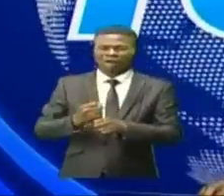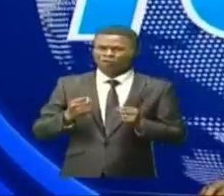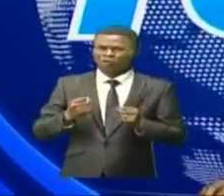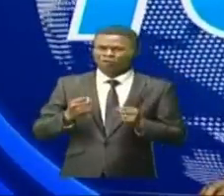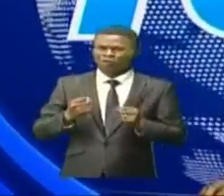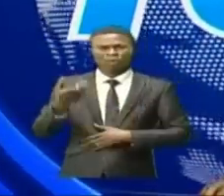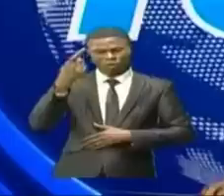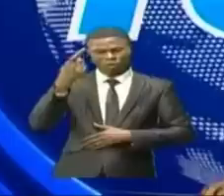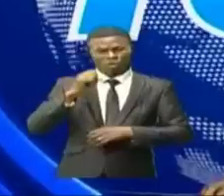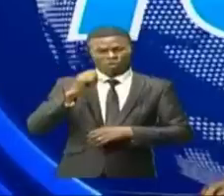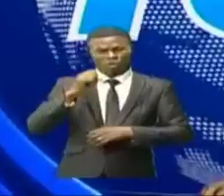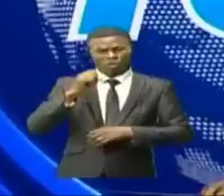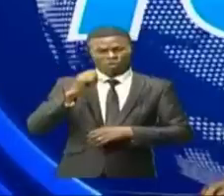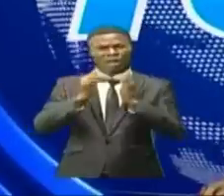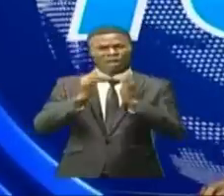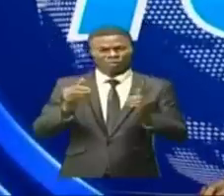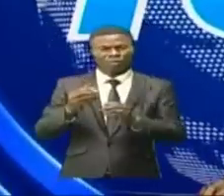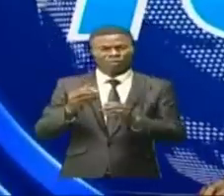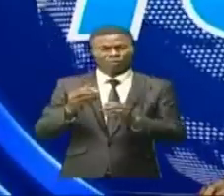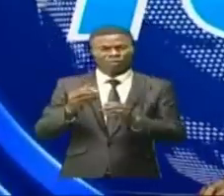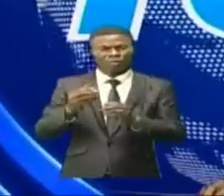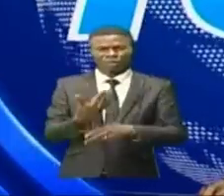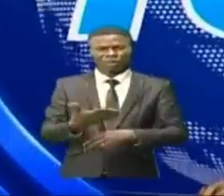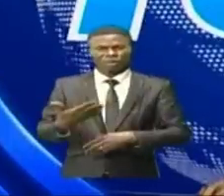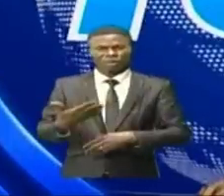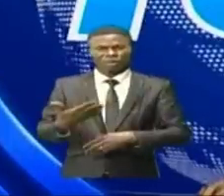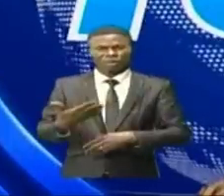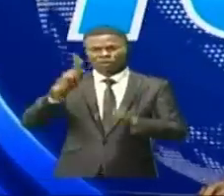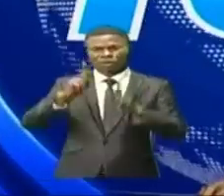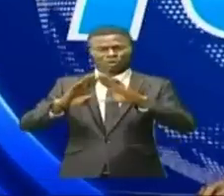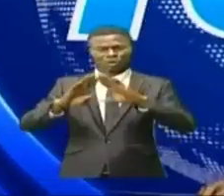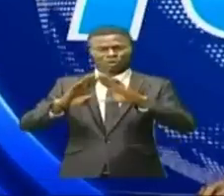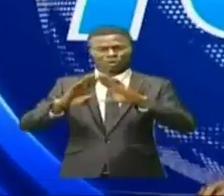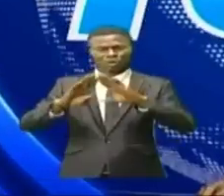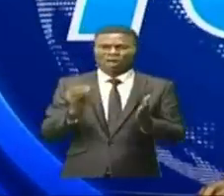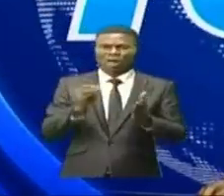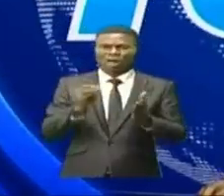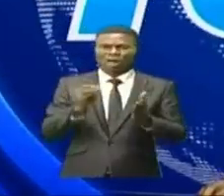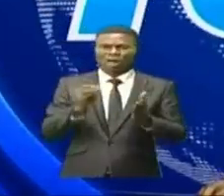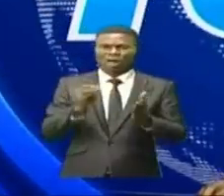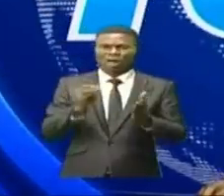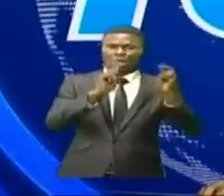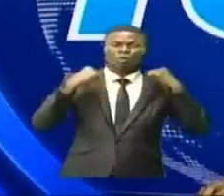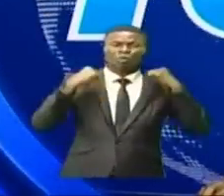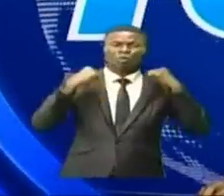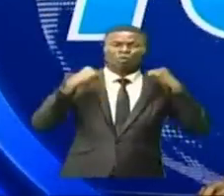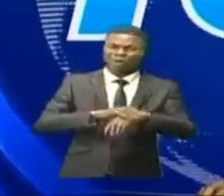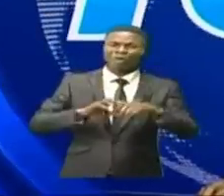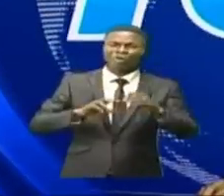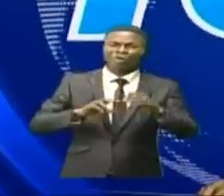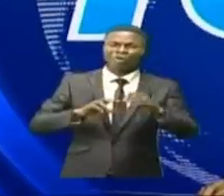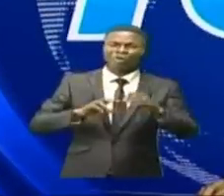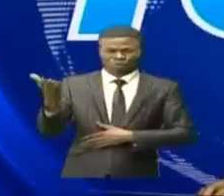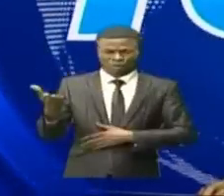la restauration de la paix et la sécurisation de la population. Un autre groupe criminel a été arrêté cette